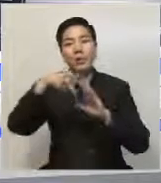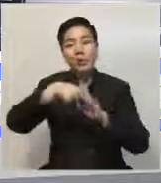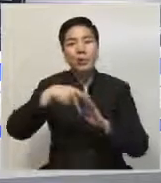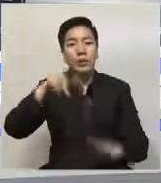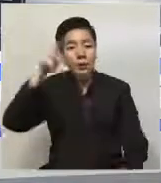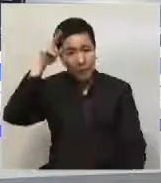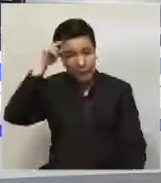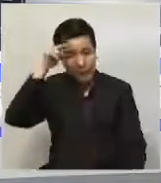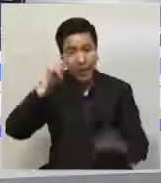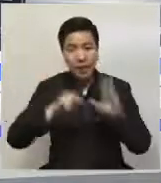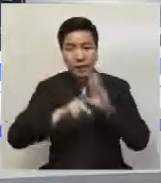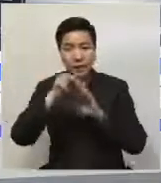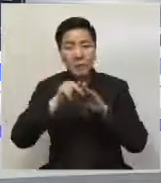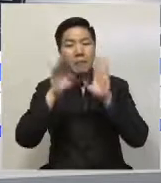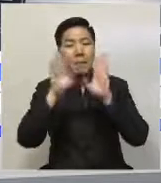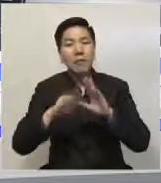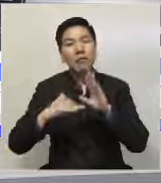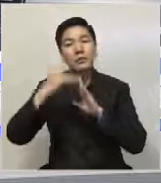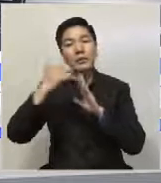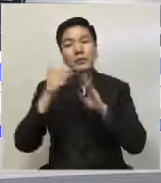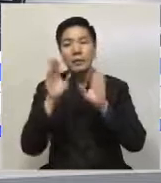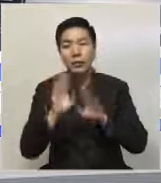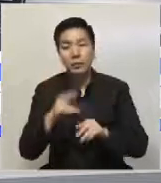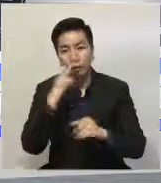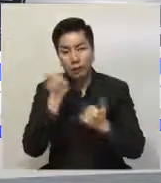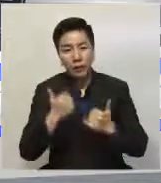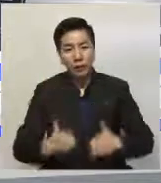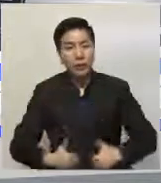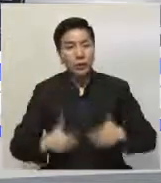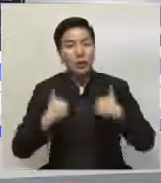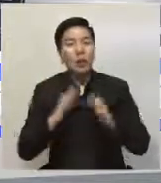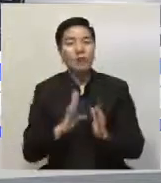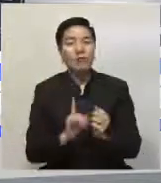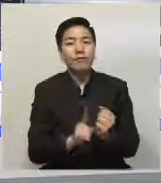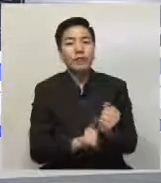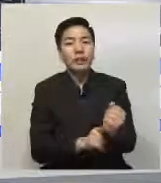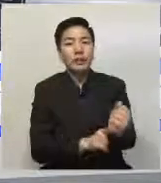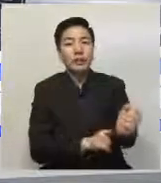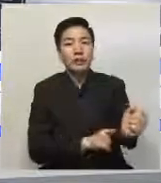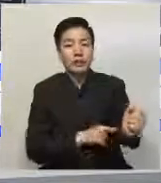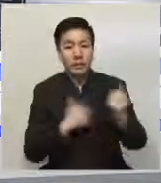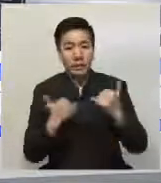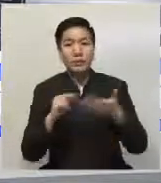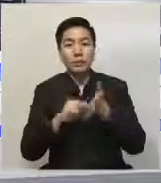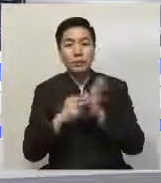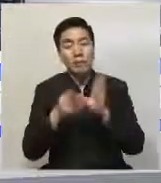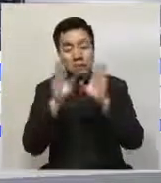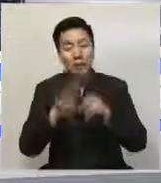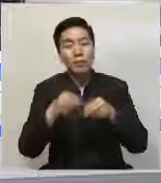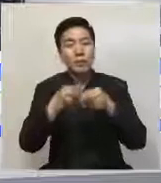ำปางน่านเนี่ยนะคะจะเป็นบรรยากาศแบบเหนือแล้วใช้ชีวิตเขาเรียกว่า slow life นะคะ ใ